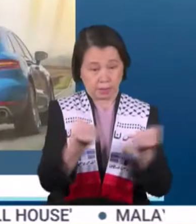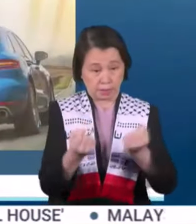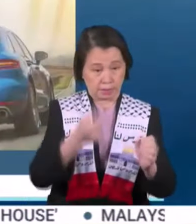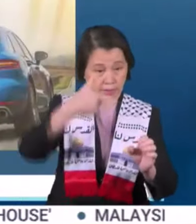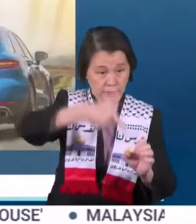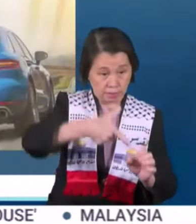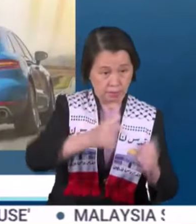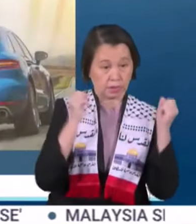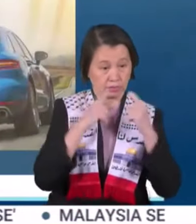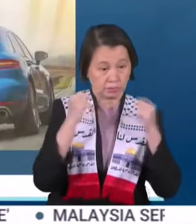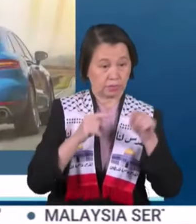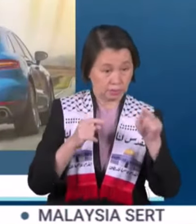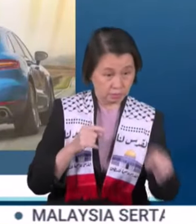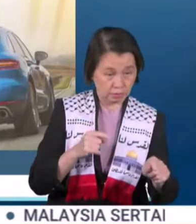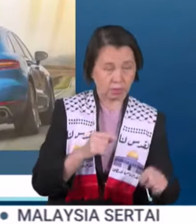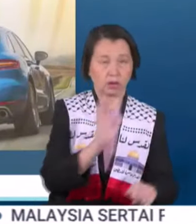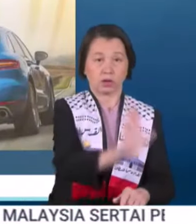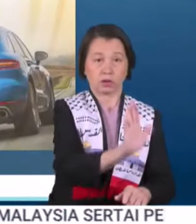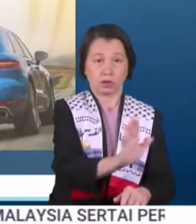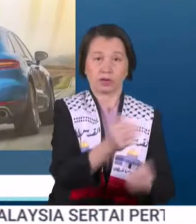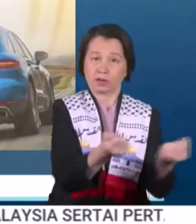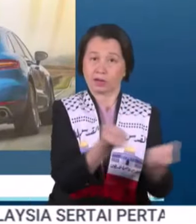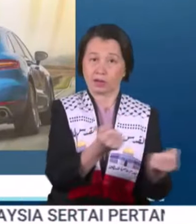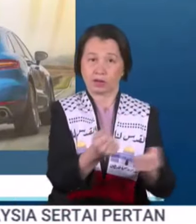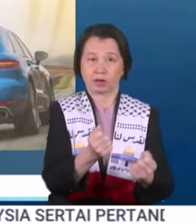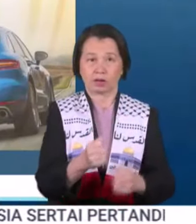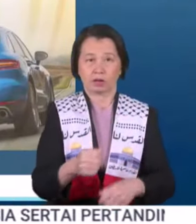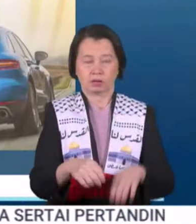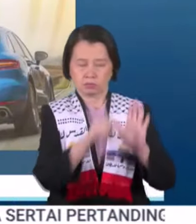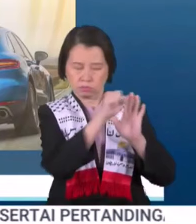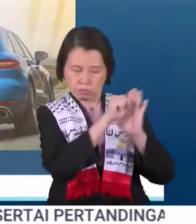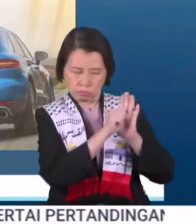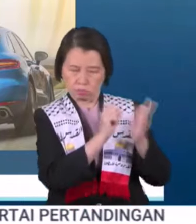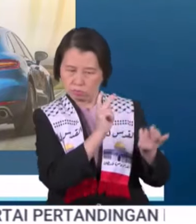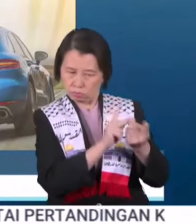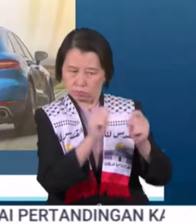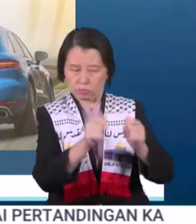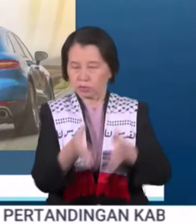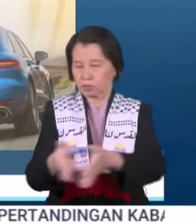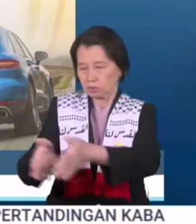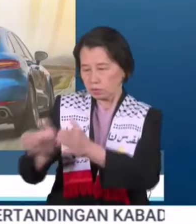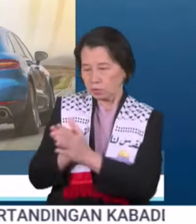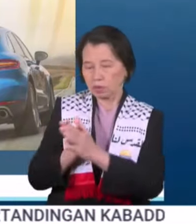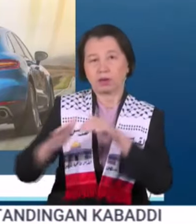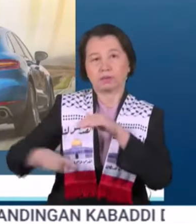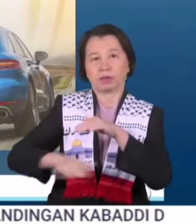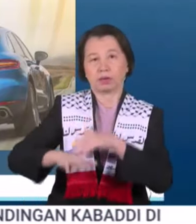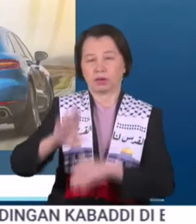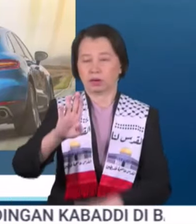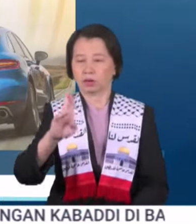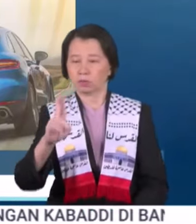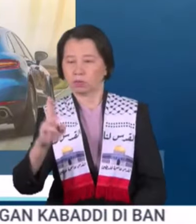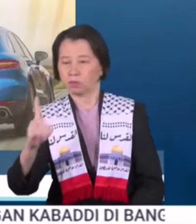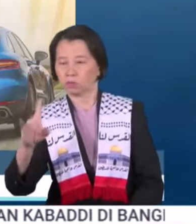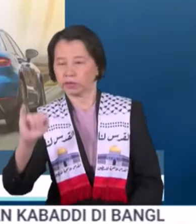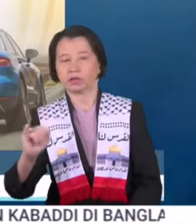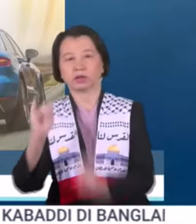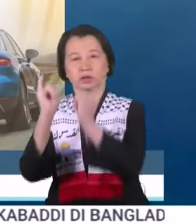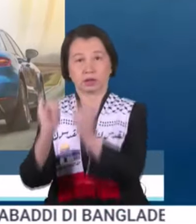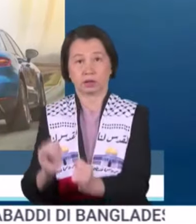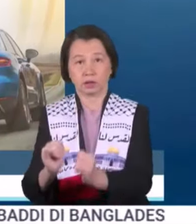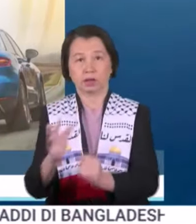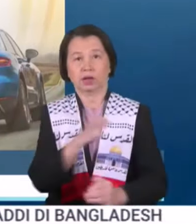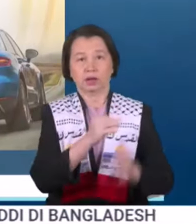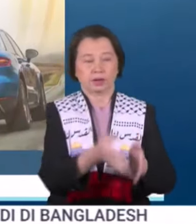disel persendirian berdasarkan kriteria kelayakan tertentu boleh membuat permohonan di bawah kategori Budi Individu.